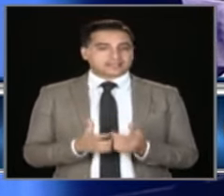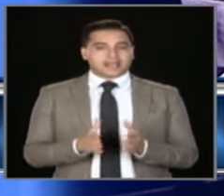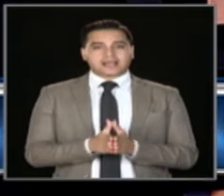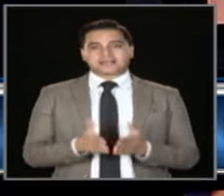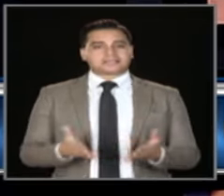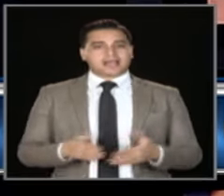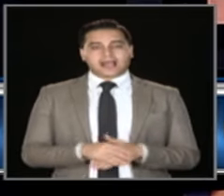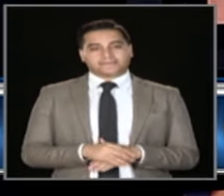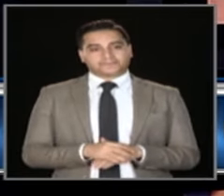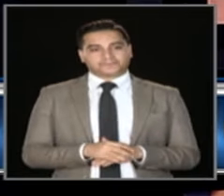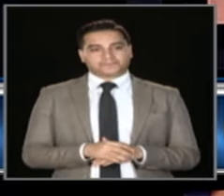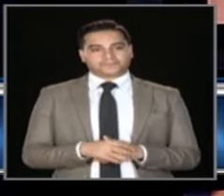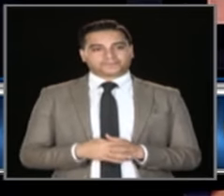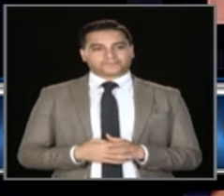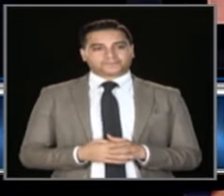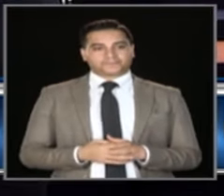9.